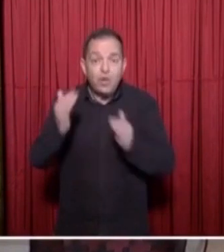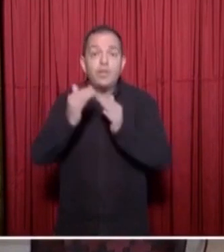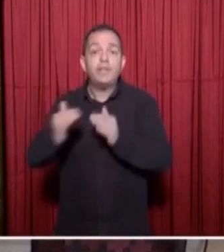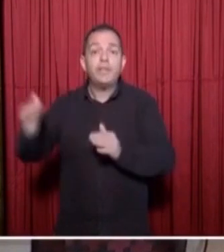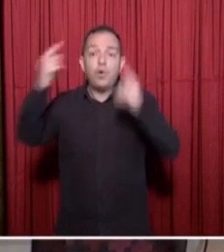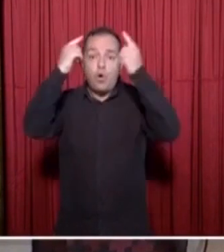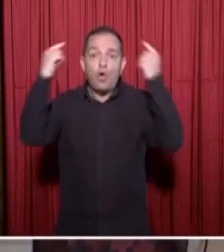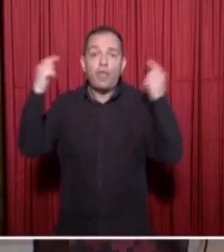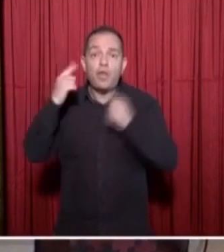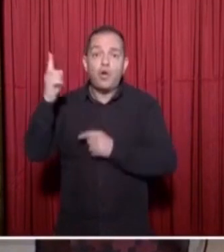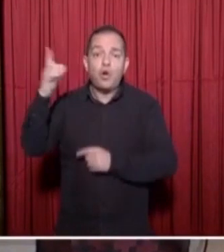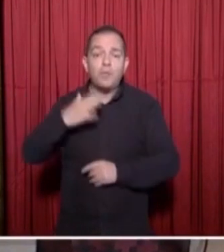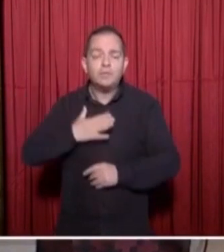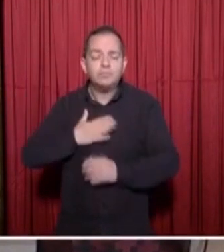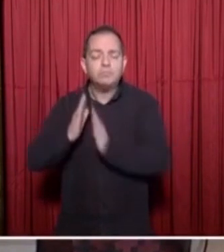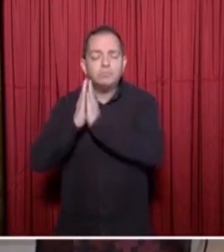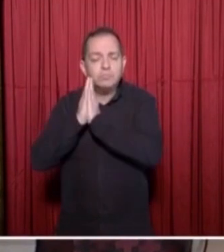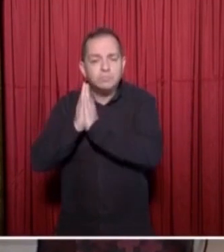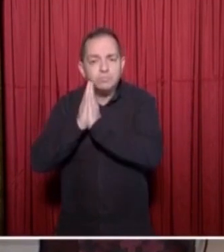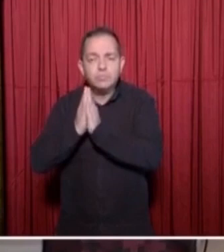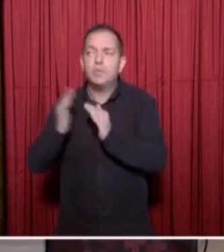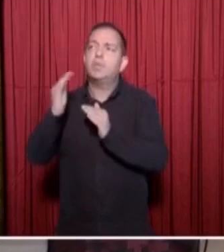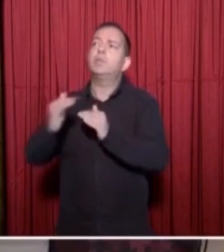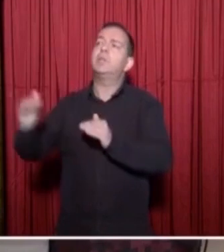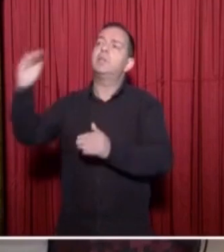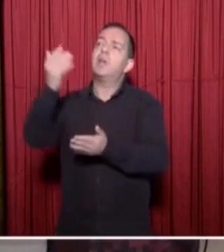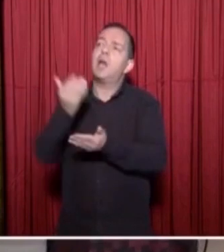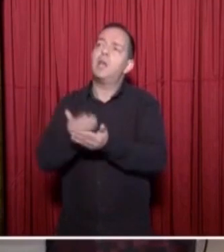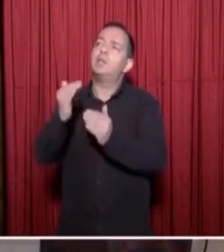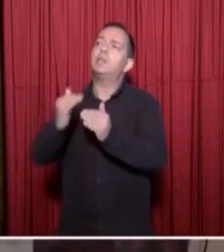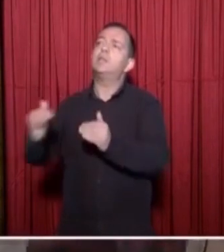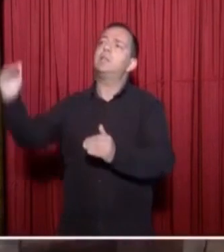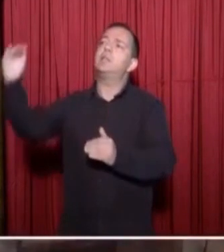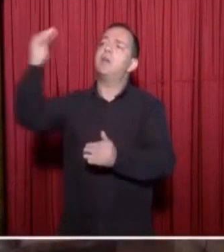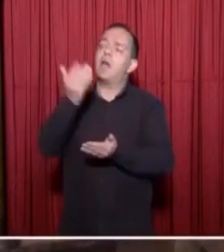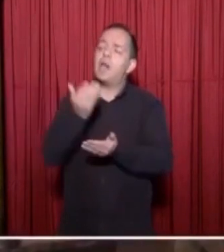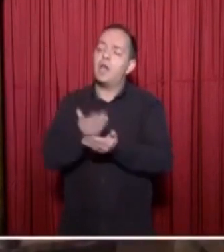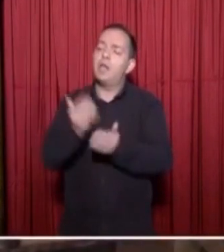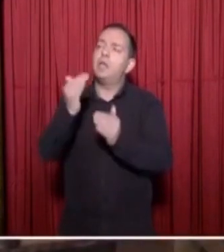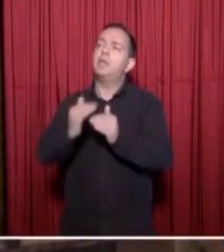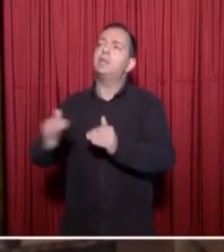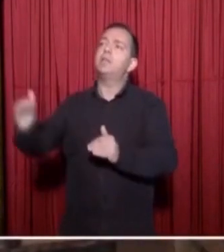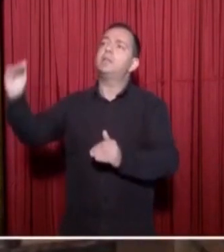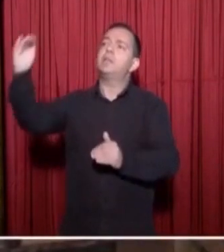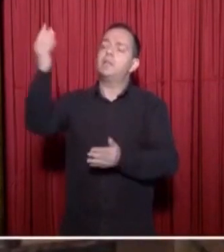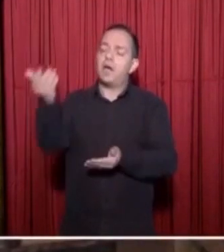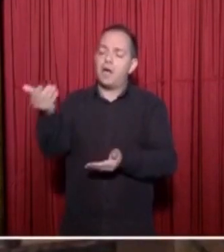ανημών νικετεύσουμε. Κύριε ελέησον, Κύριε ελέησον, Κύριε